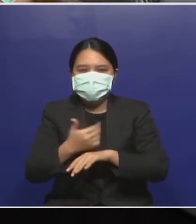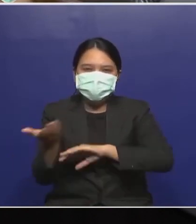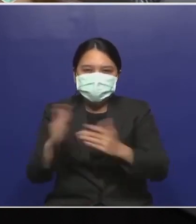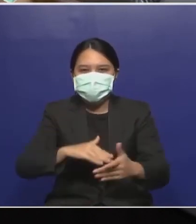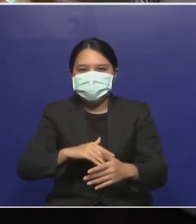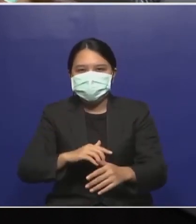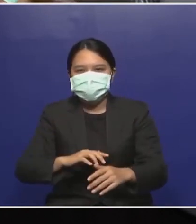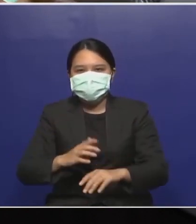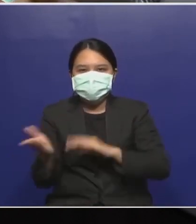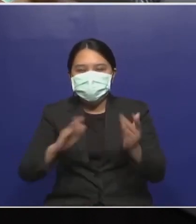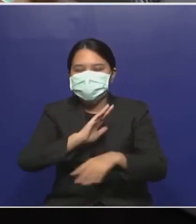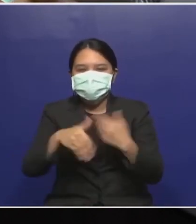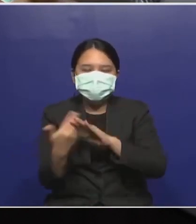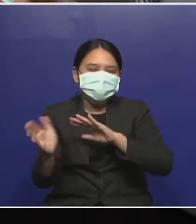หมดแล้ว